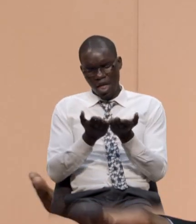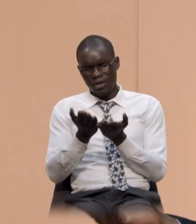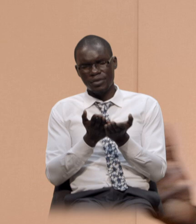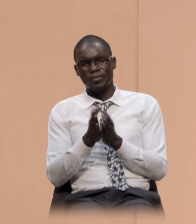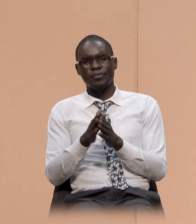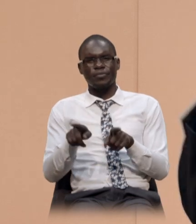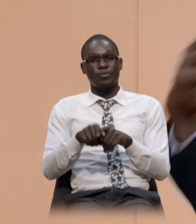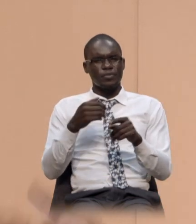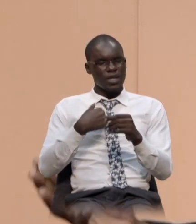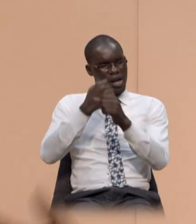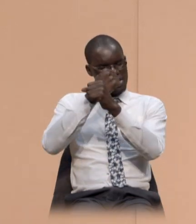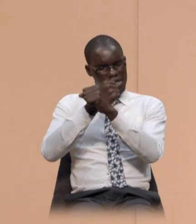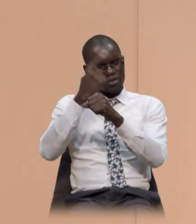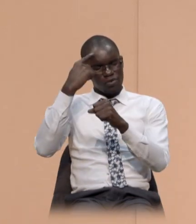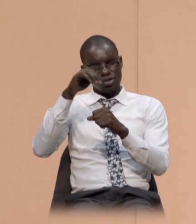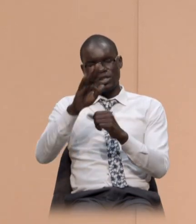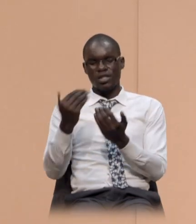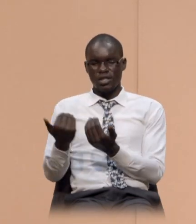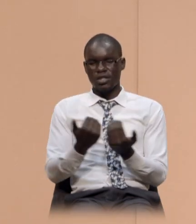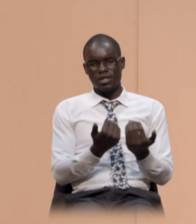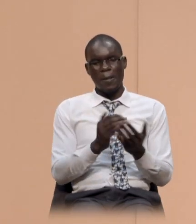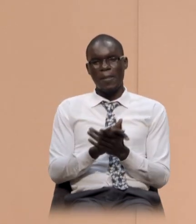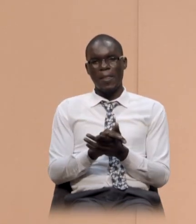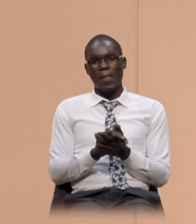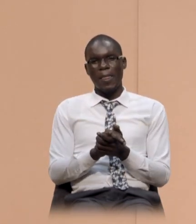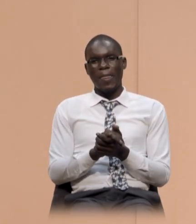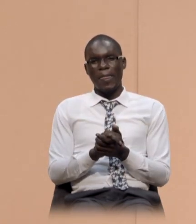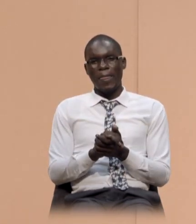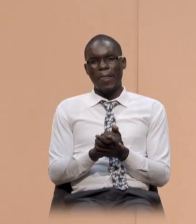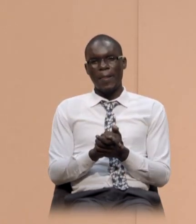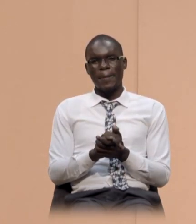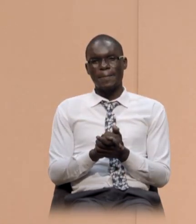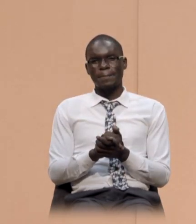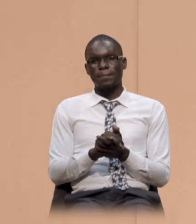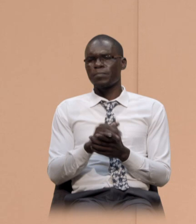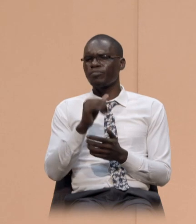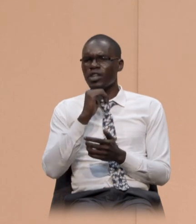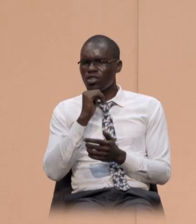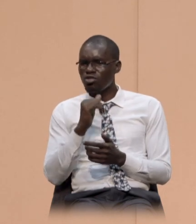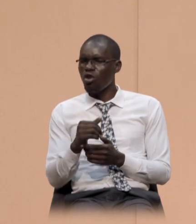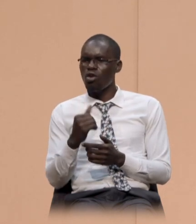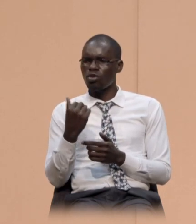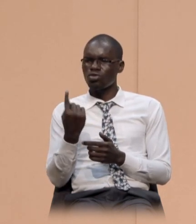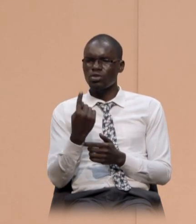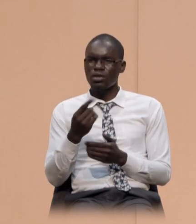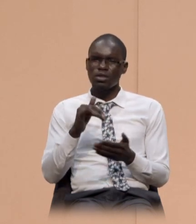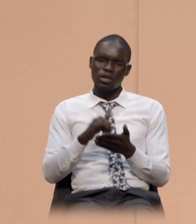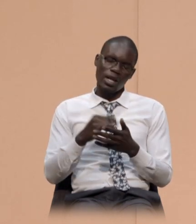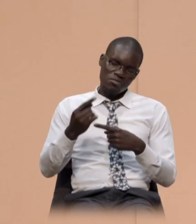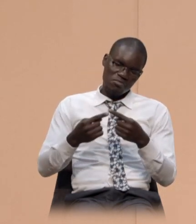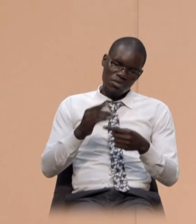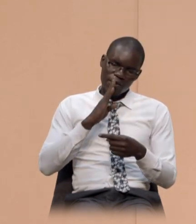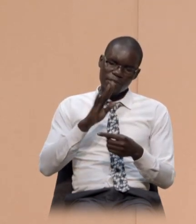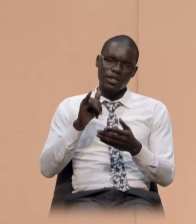na mali yako. Anafanya kinga kwa watoto wako. Na hiyo sio ya kwamba huo itaendelea kuwa